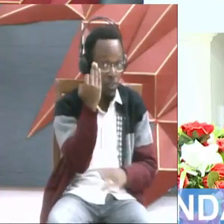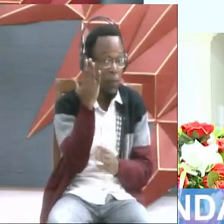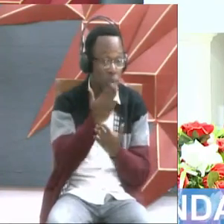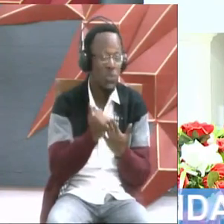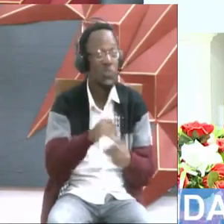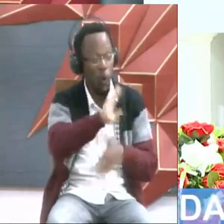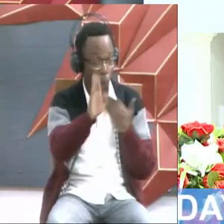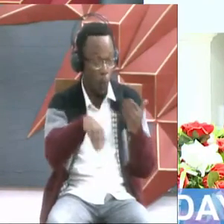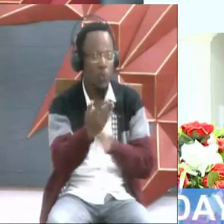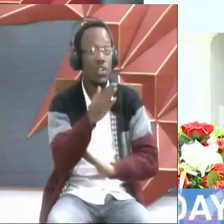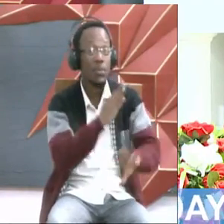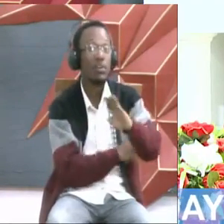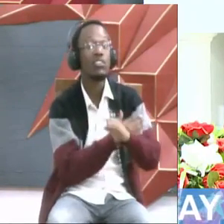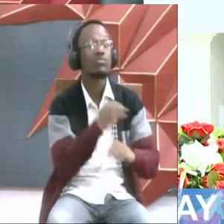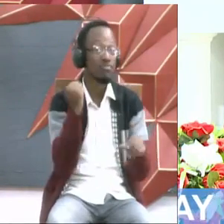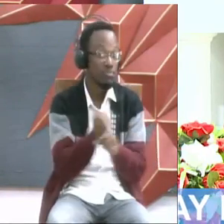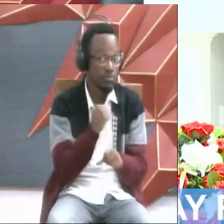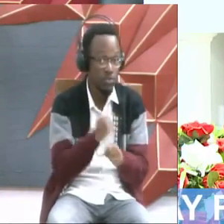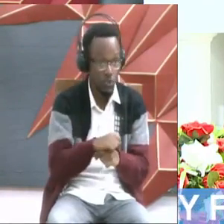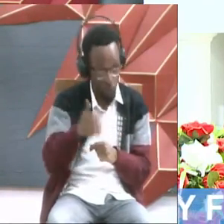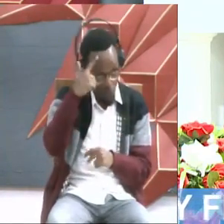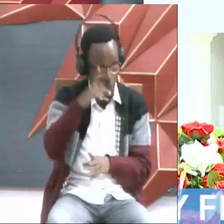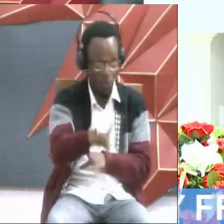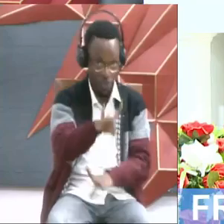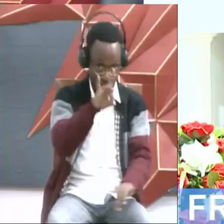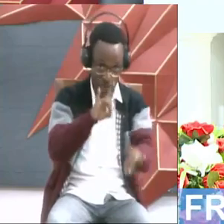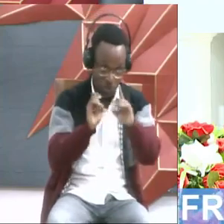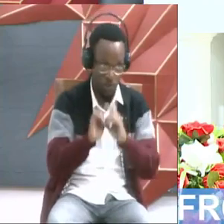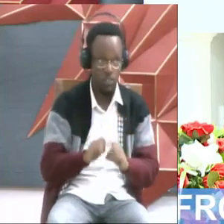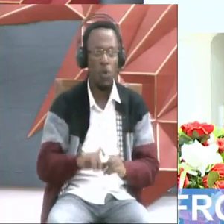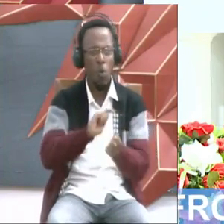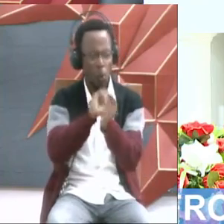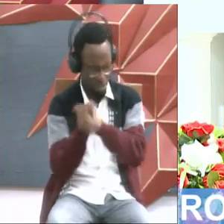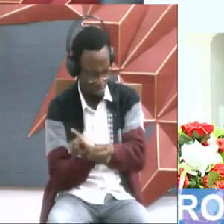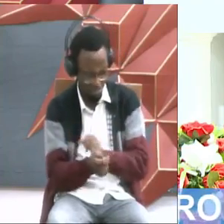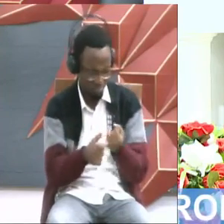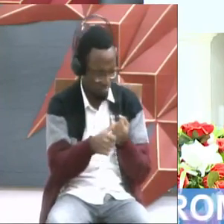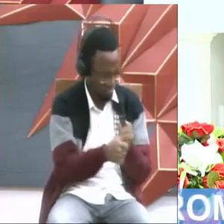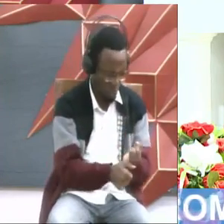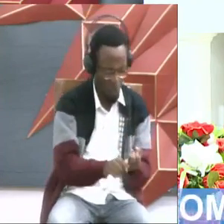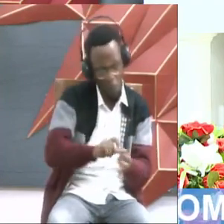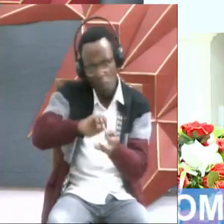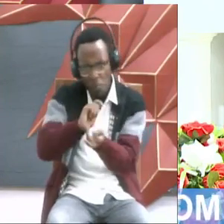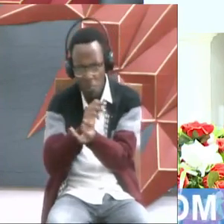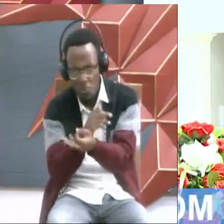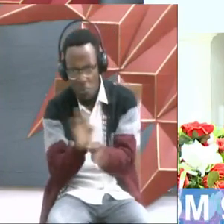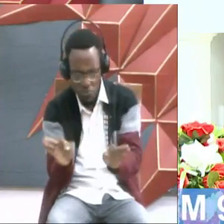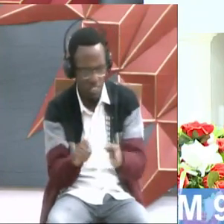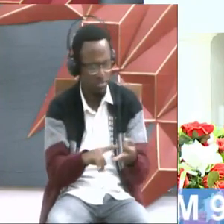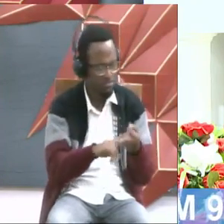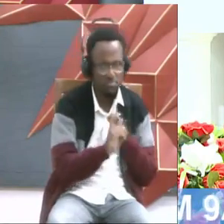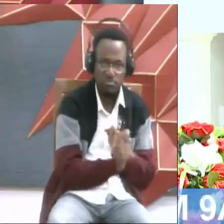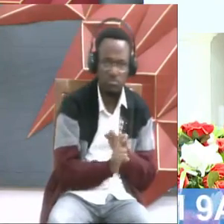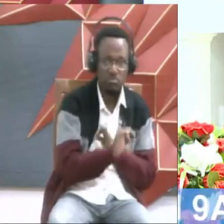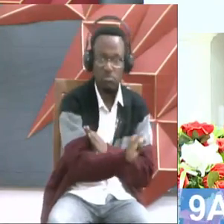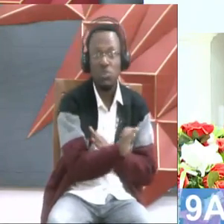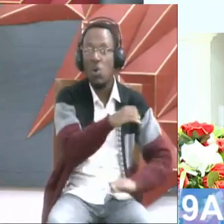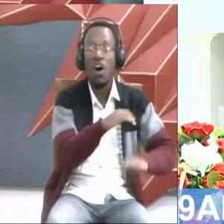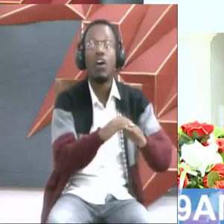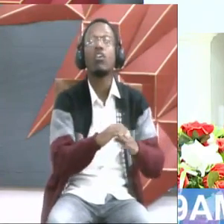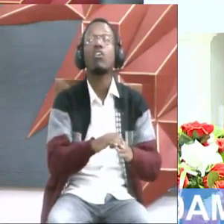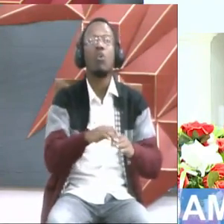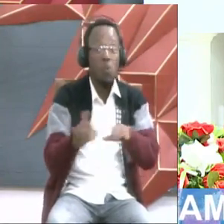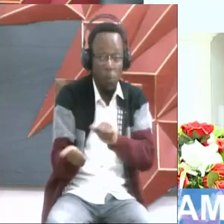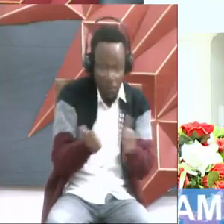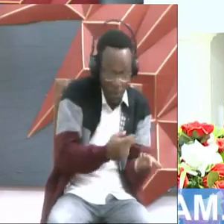aimer. Vous devez aimer. Vous devez aimer. Vous devez aimer. Vous devez aimer. Vous devez aimer.